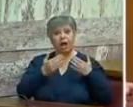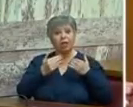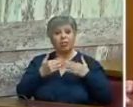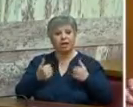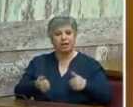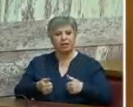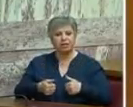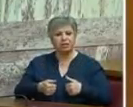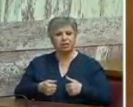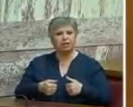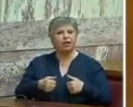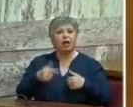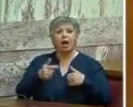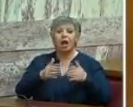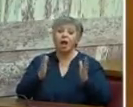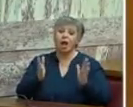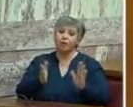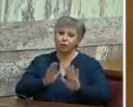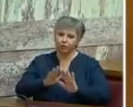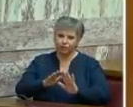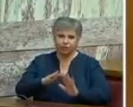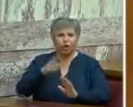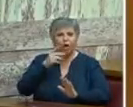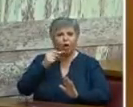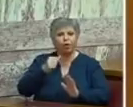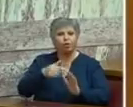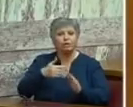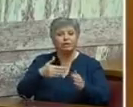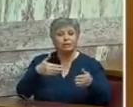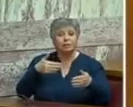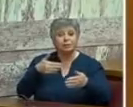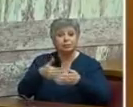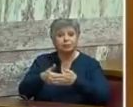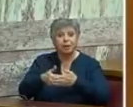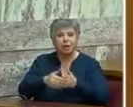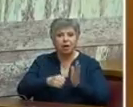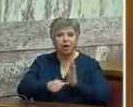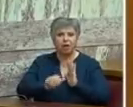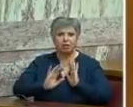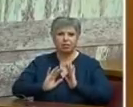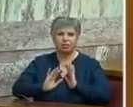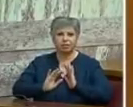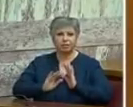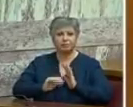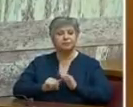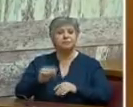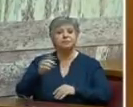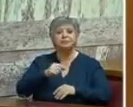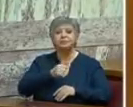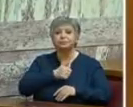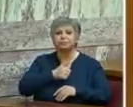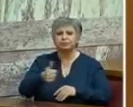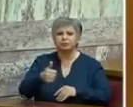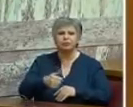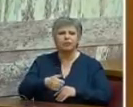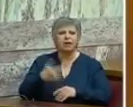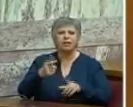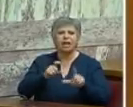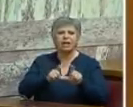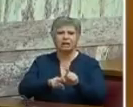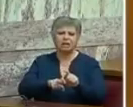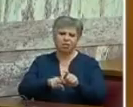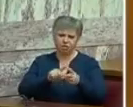παραγράφηκε. Ή δεν θα ήταν μια συγκεκριμένη ευθύνη η μοναδική εταιρεία, άλλη μία ήταν, η